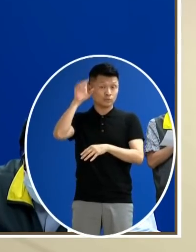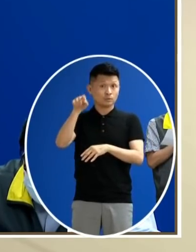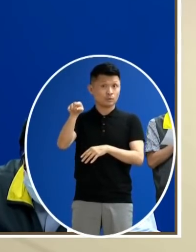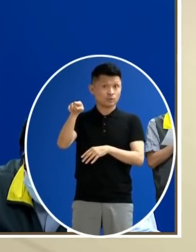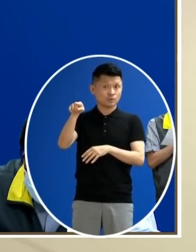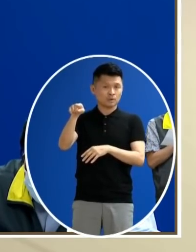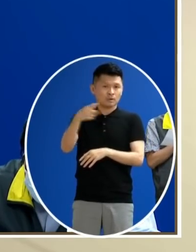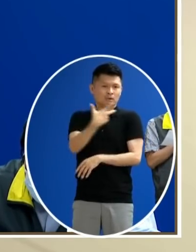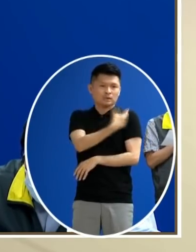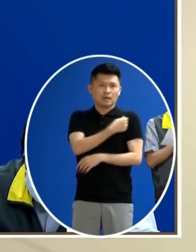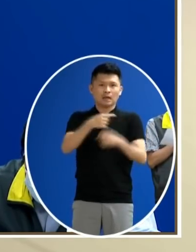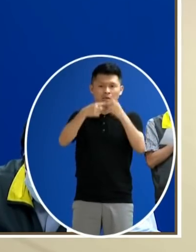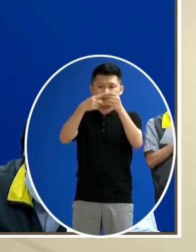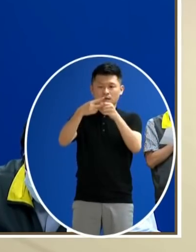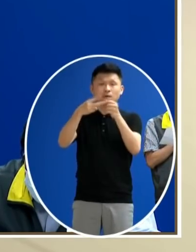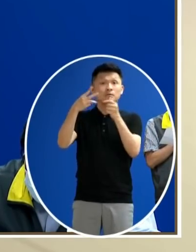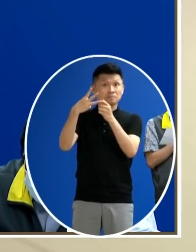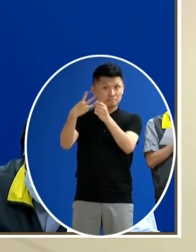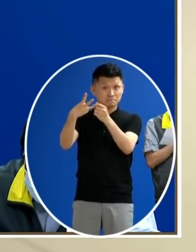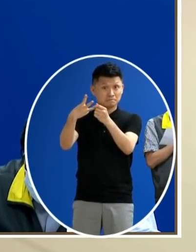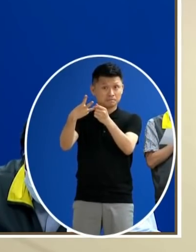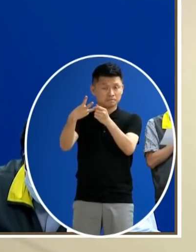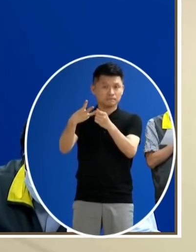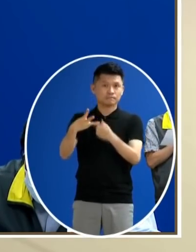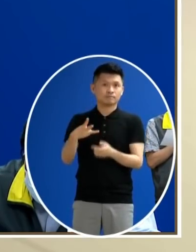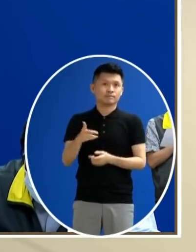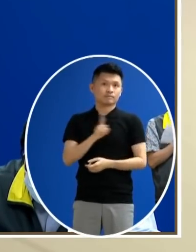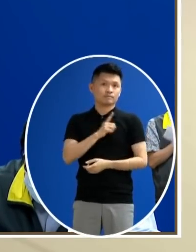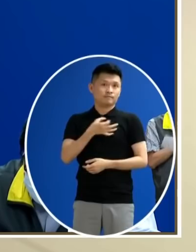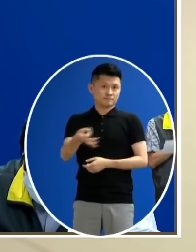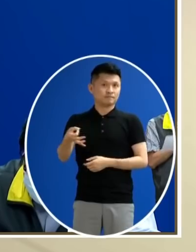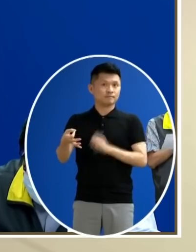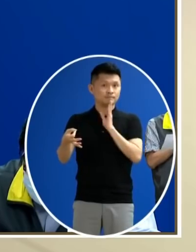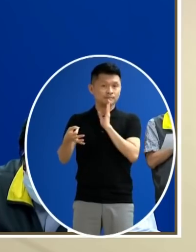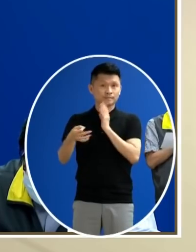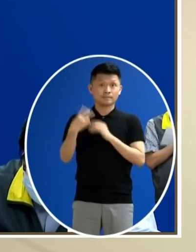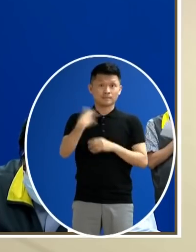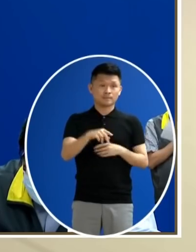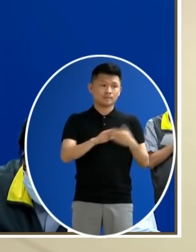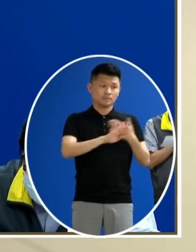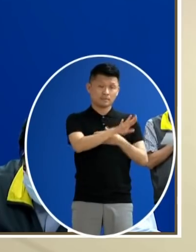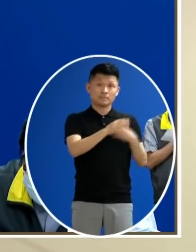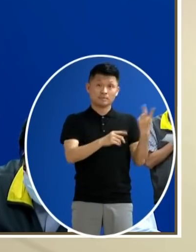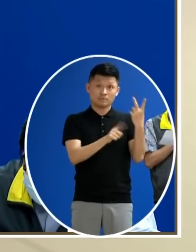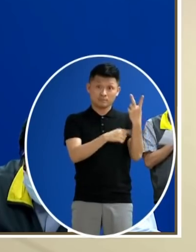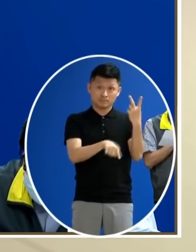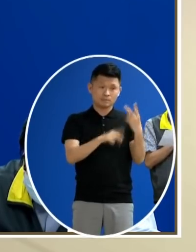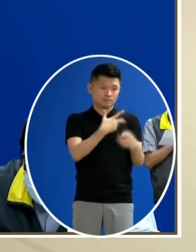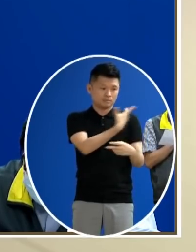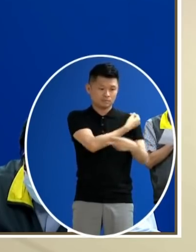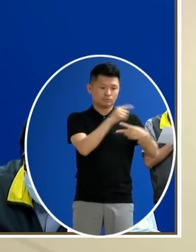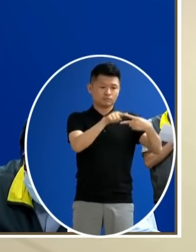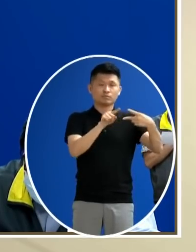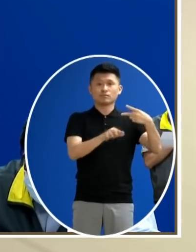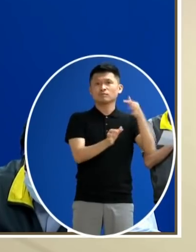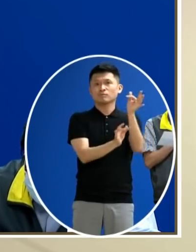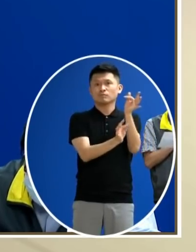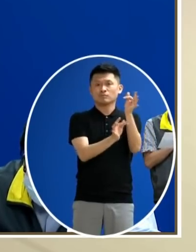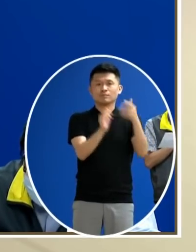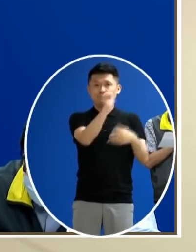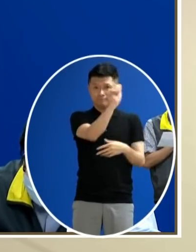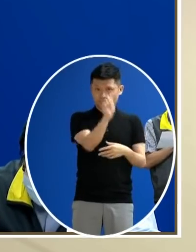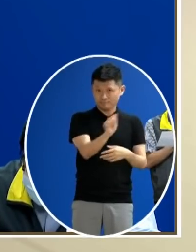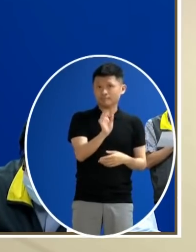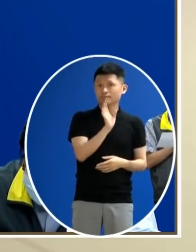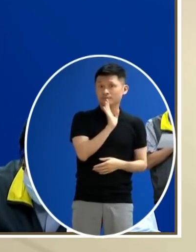苏的是打过3剂的智飞的疫苗，那另外2位突破性感染都是接种过2剂的 AZ 的